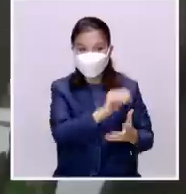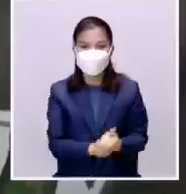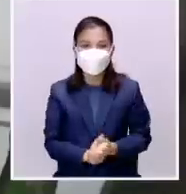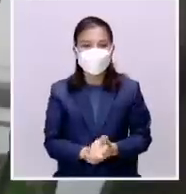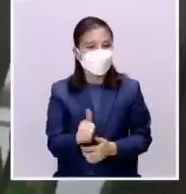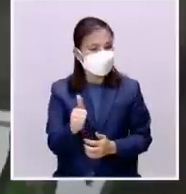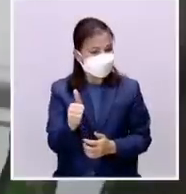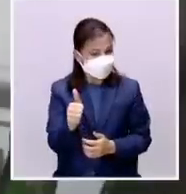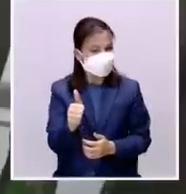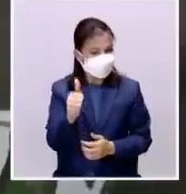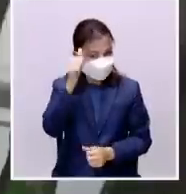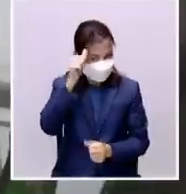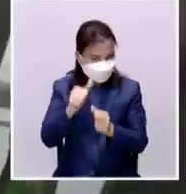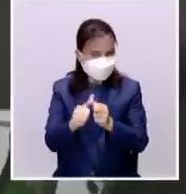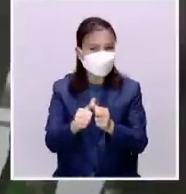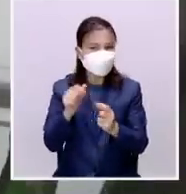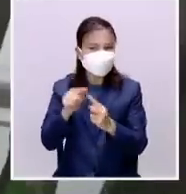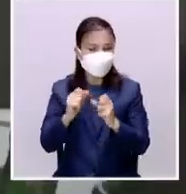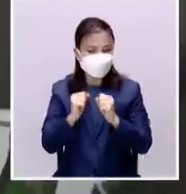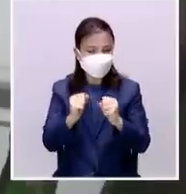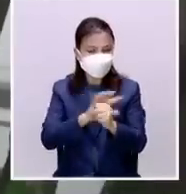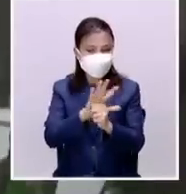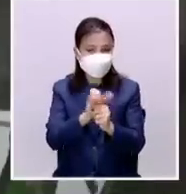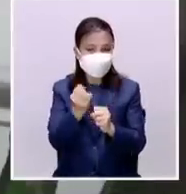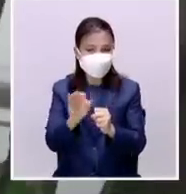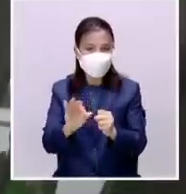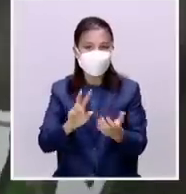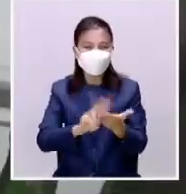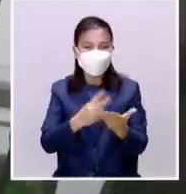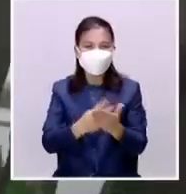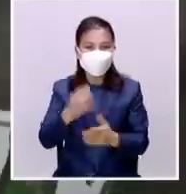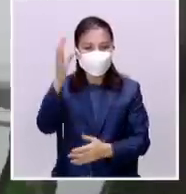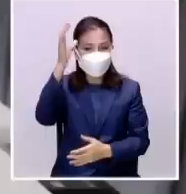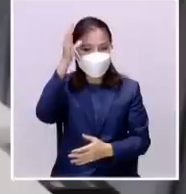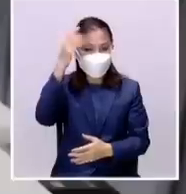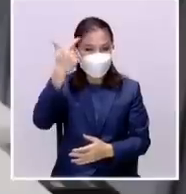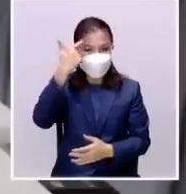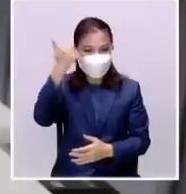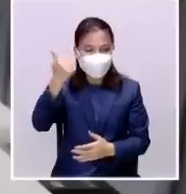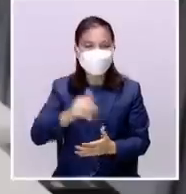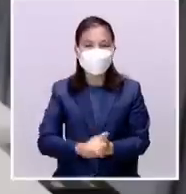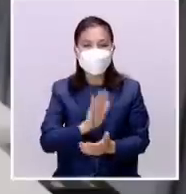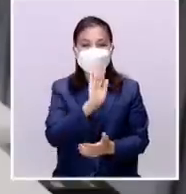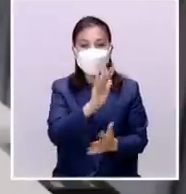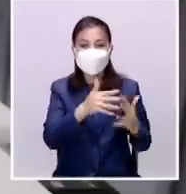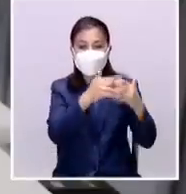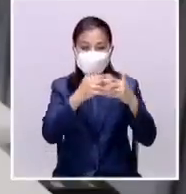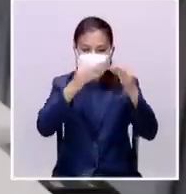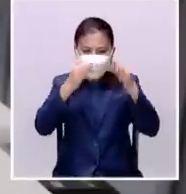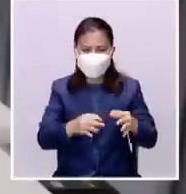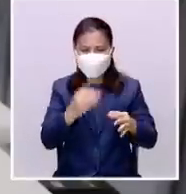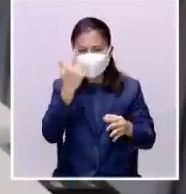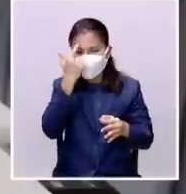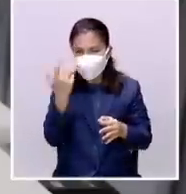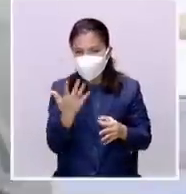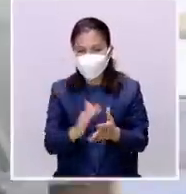ในการต่อสู้กับโควิด-19และสะท้อนให้เห็นถึงความเป็นผู้นำทางปัญญาและศีลธรรมของสหรัฐด้วยนะคะทำไมถึงมีการตัดสินใจแบบนี้ค่ะเพราะว่